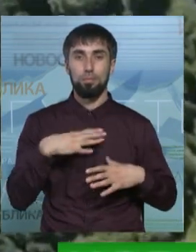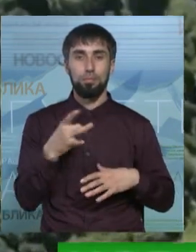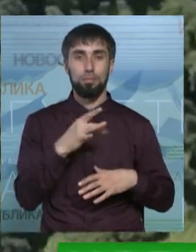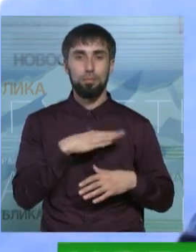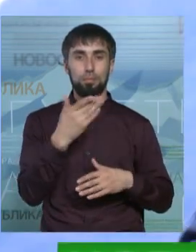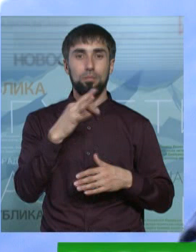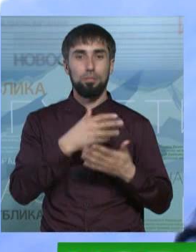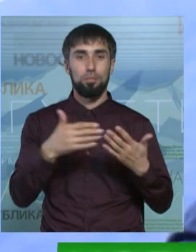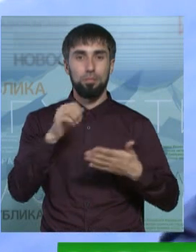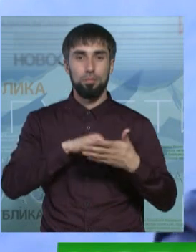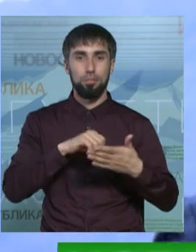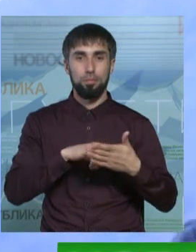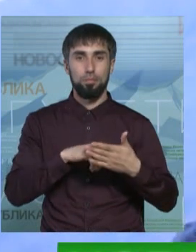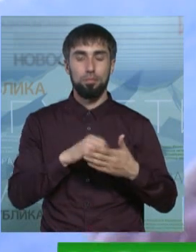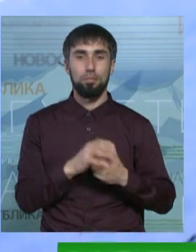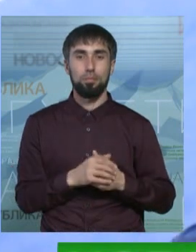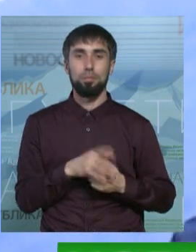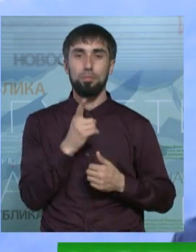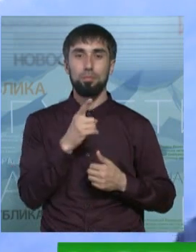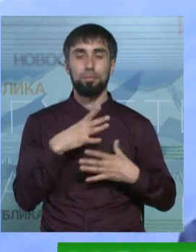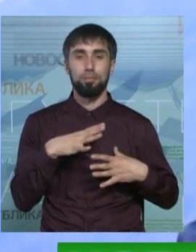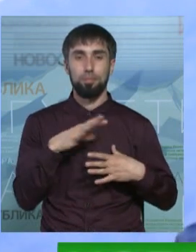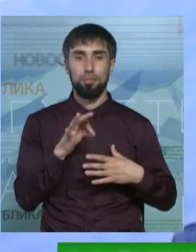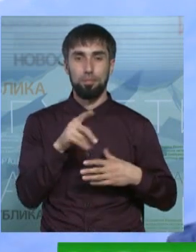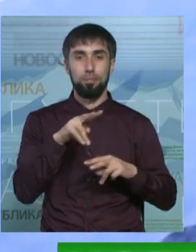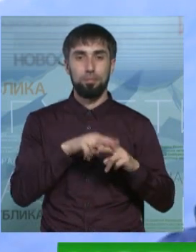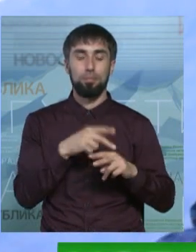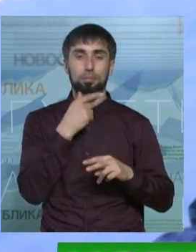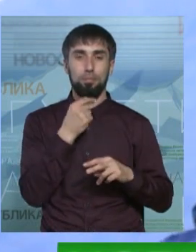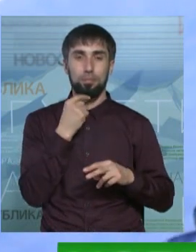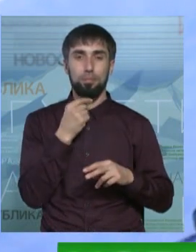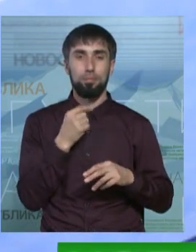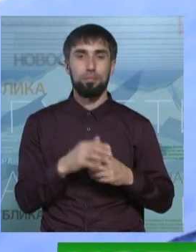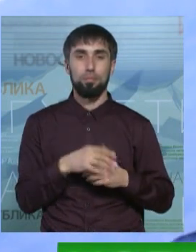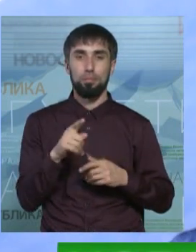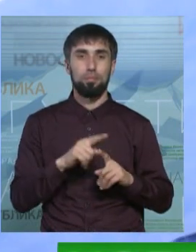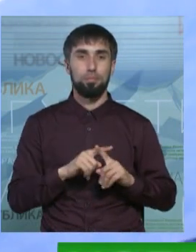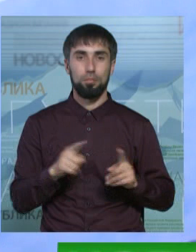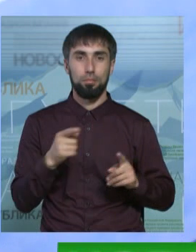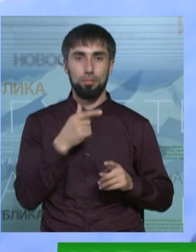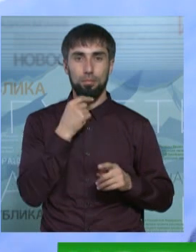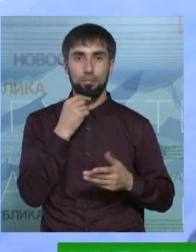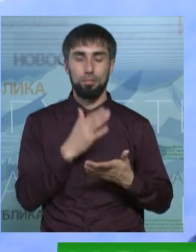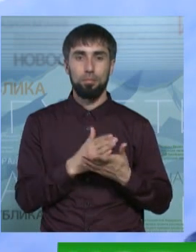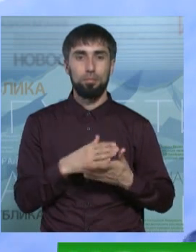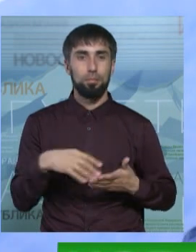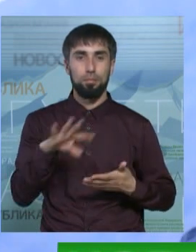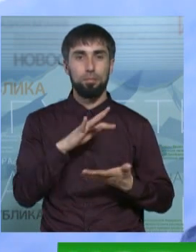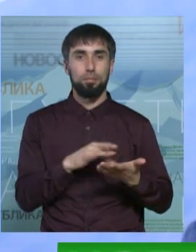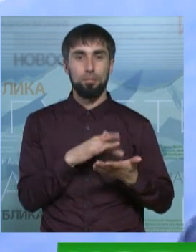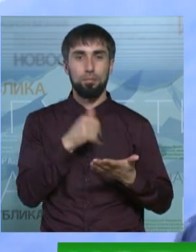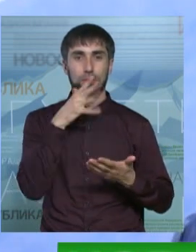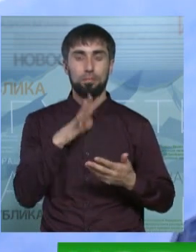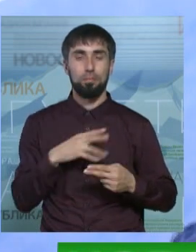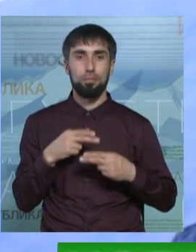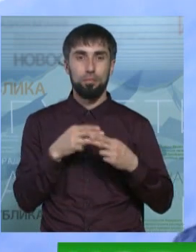ряду причин. На самом деле, с точки зрения местности и красот, тут абсолютно какие-то нереальные красоты. То есть все журналисты, которые